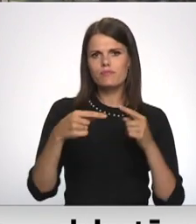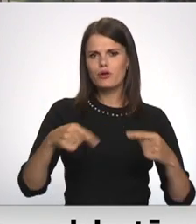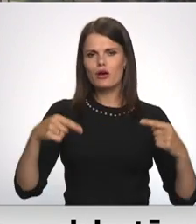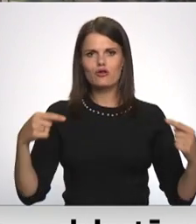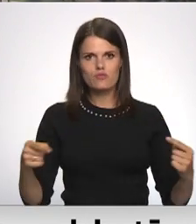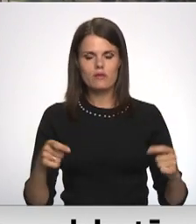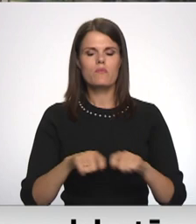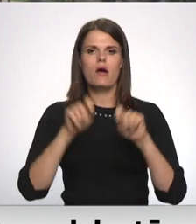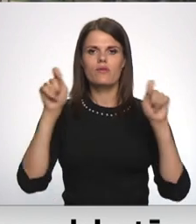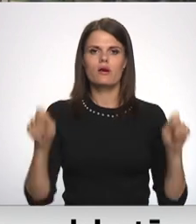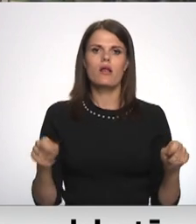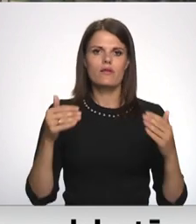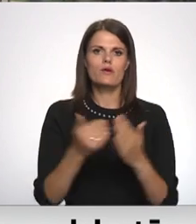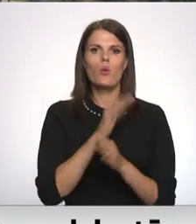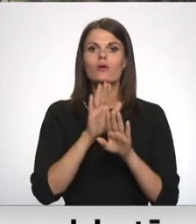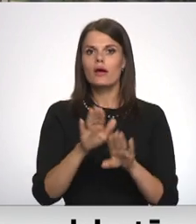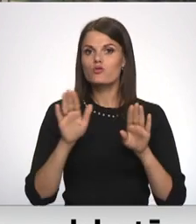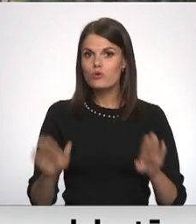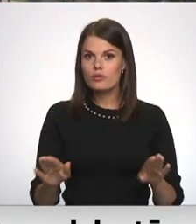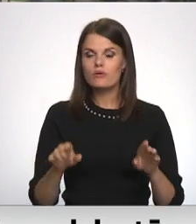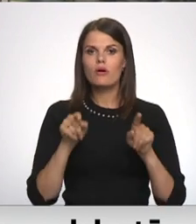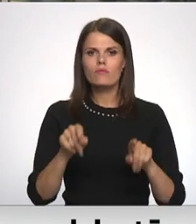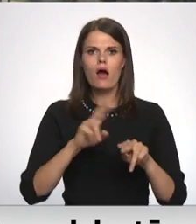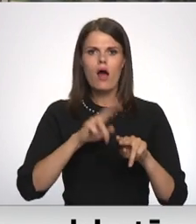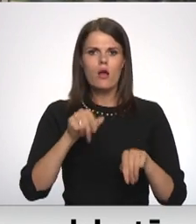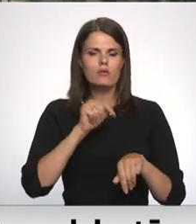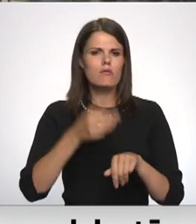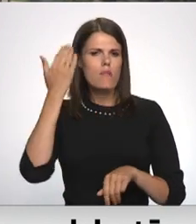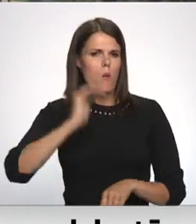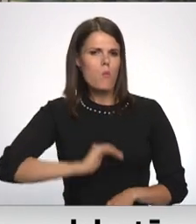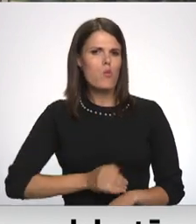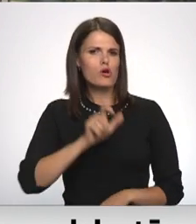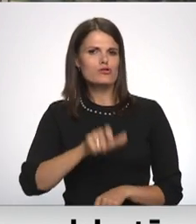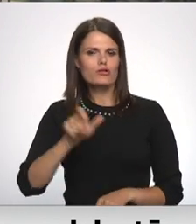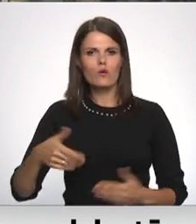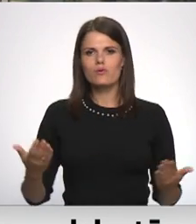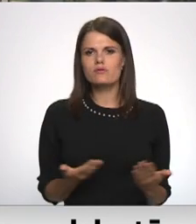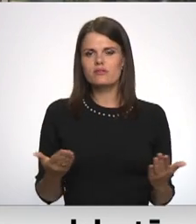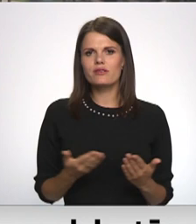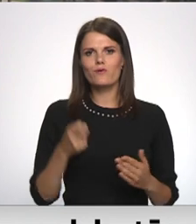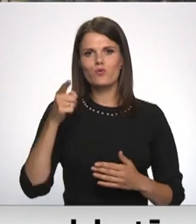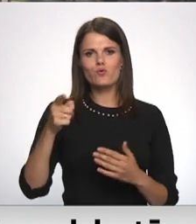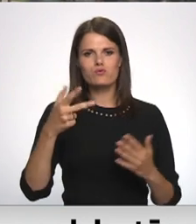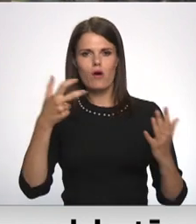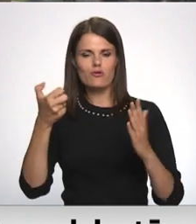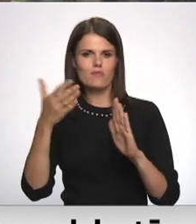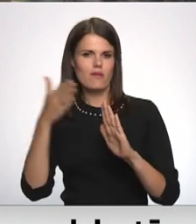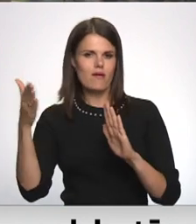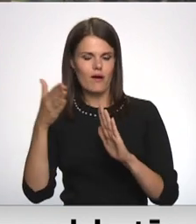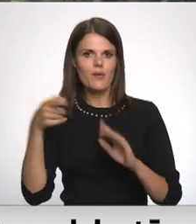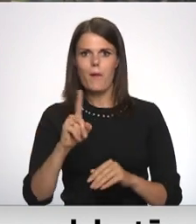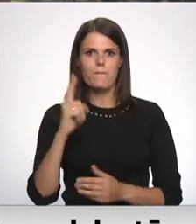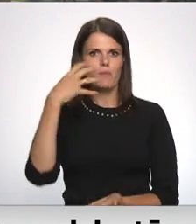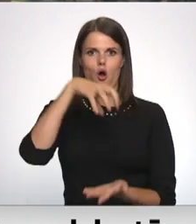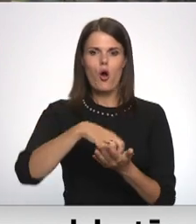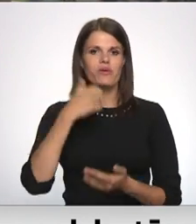deponējumam, atklāta jauna ekspozīcija. Tā ļauj sajust muižnieku dzīvi 19. Gadsimtā. Šis esot pirmais objekts Baltijā,